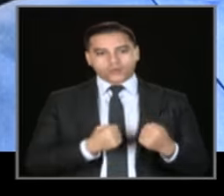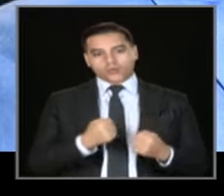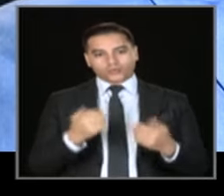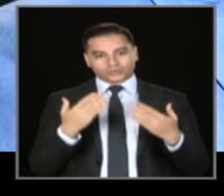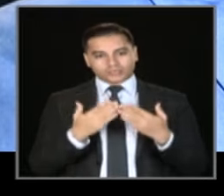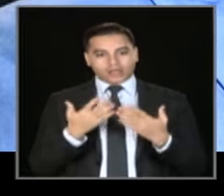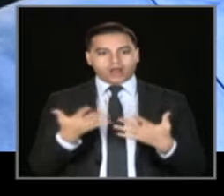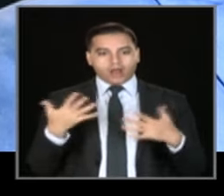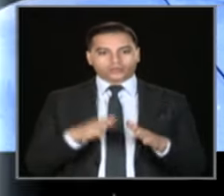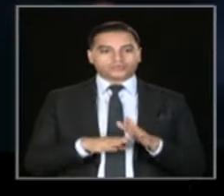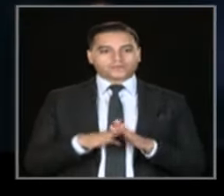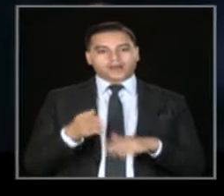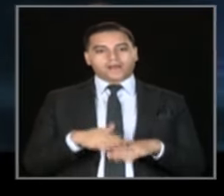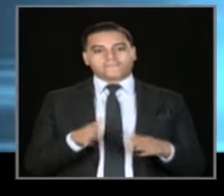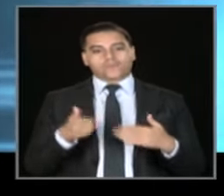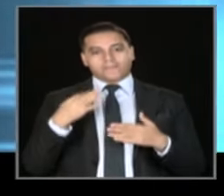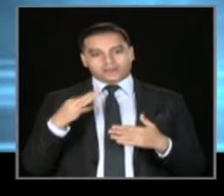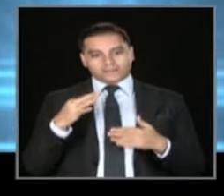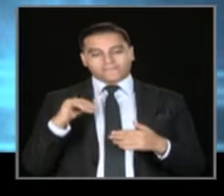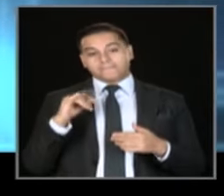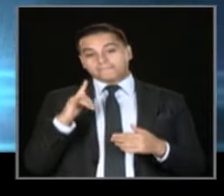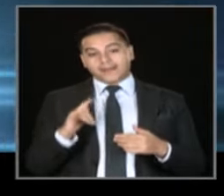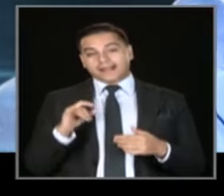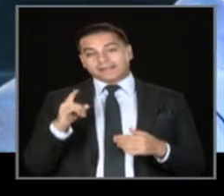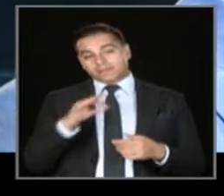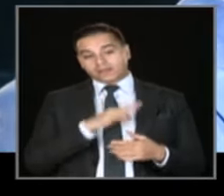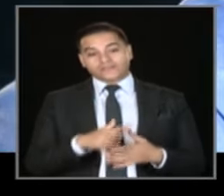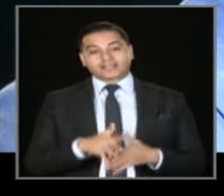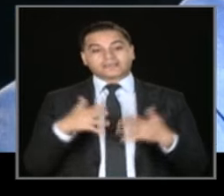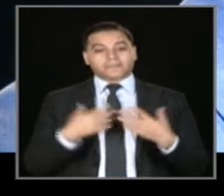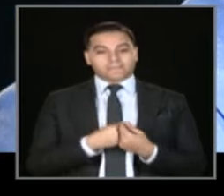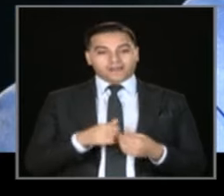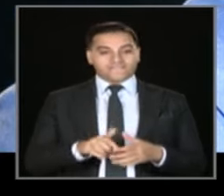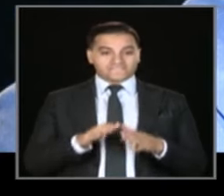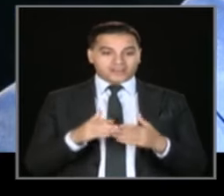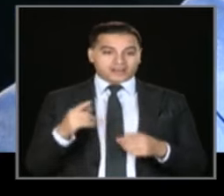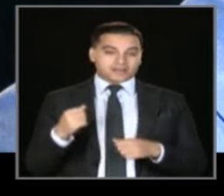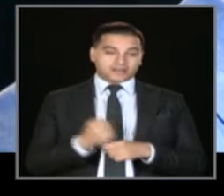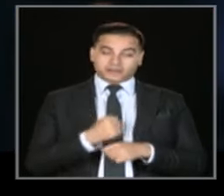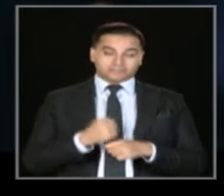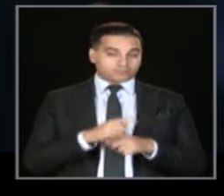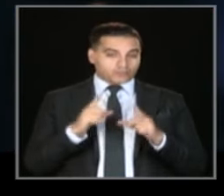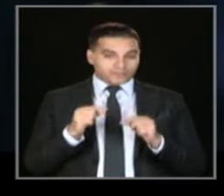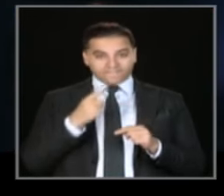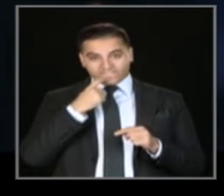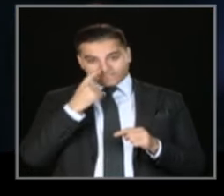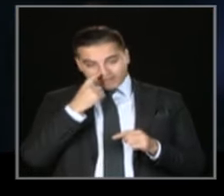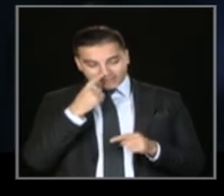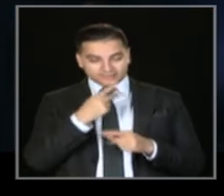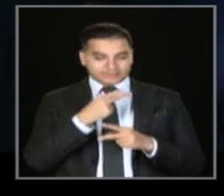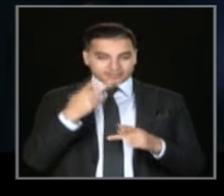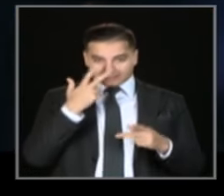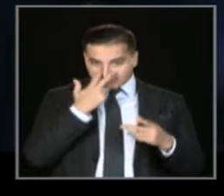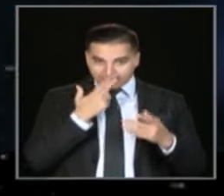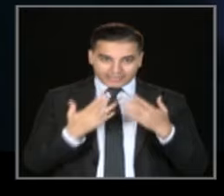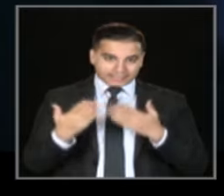وإن شاء الله نكسب ونوصل للمربع ده. مريم إضافة كبيرة جدا لفريقنا، هي متميزة في مجالات كتير زي الفنون والتاريخ، وأنا مبسوط جدا على مستوى